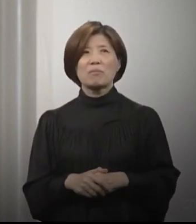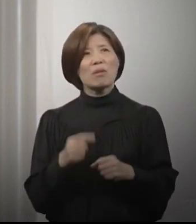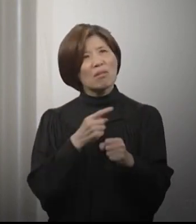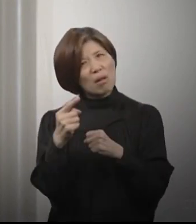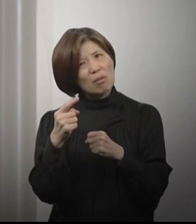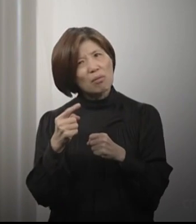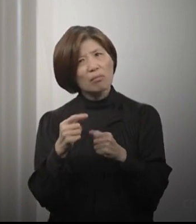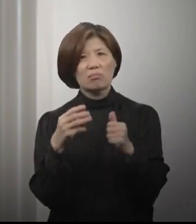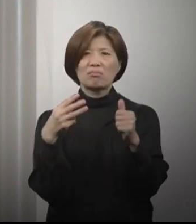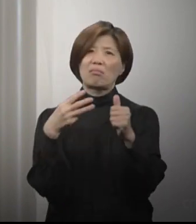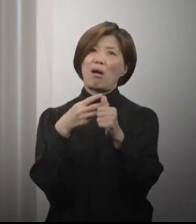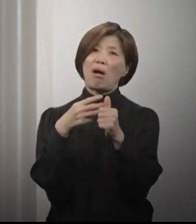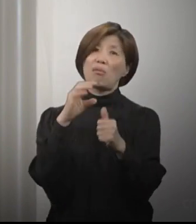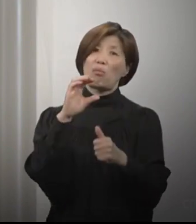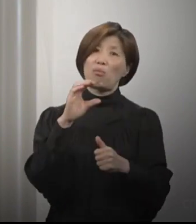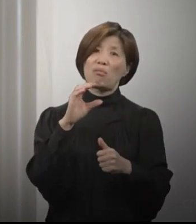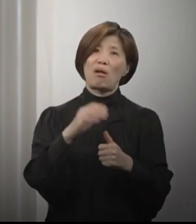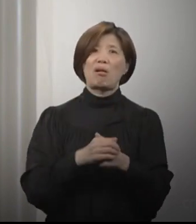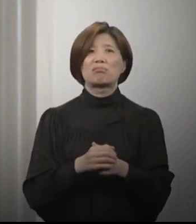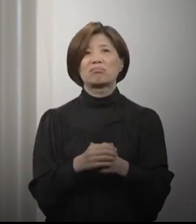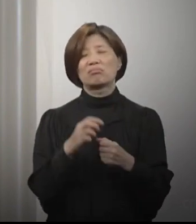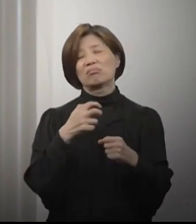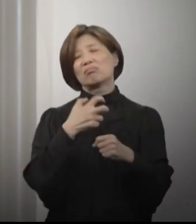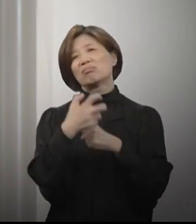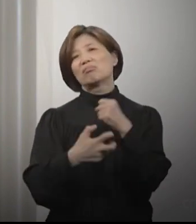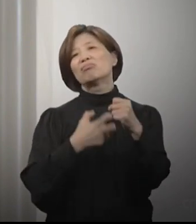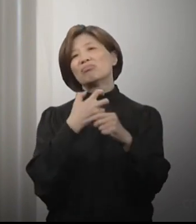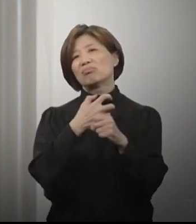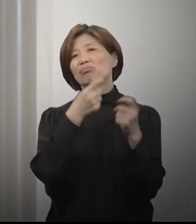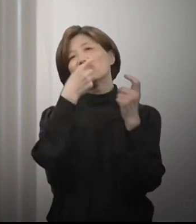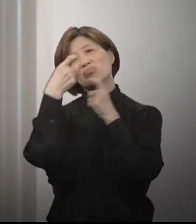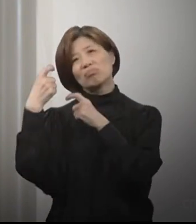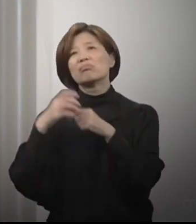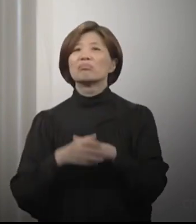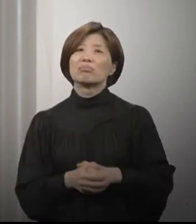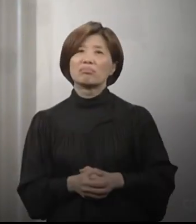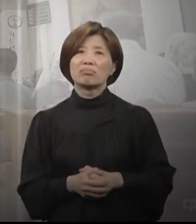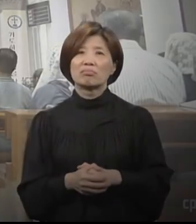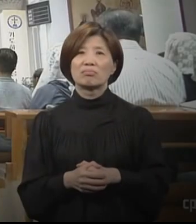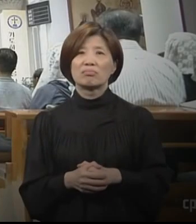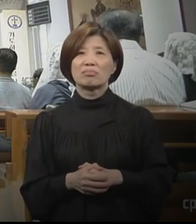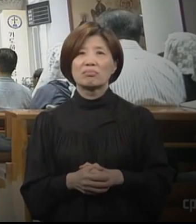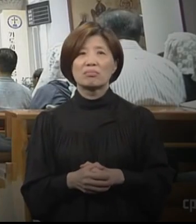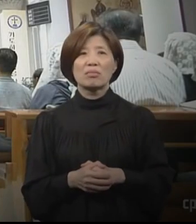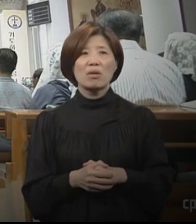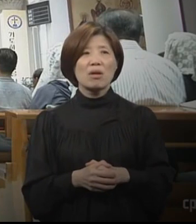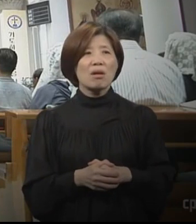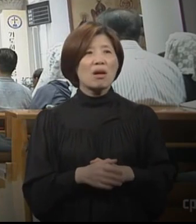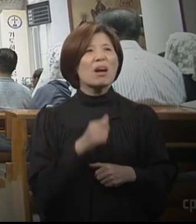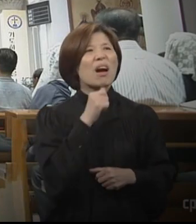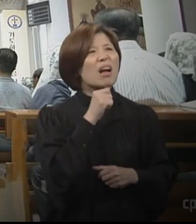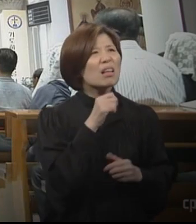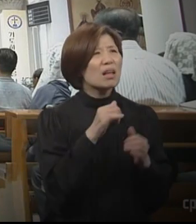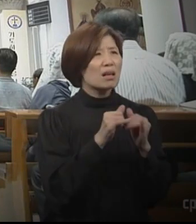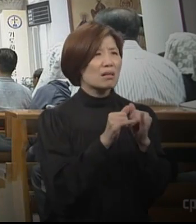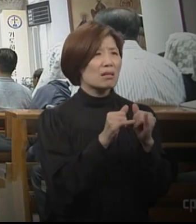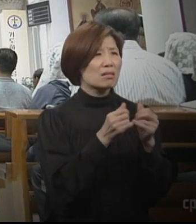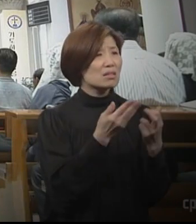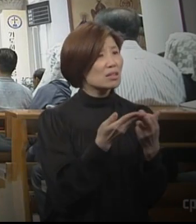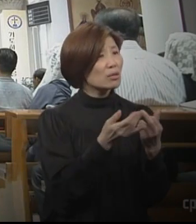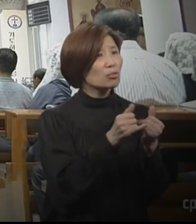내년이면 우리 한림성당이 70주년을 맞이합니다. 먹고 살 길이 막막했던